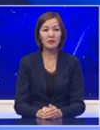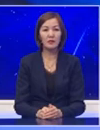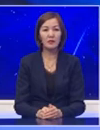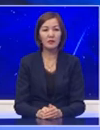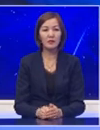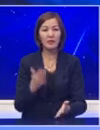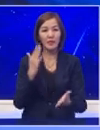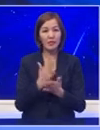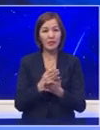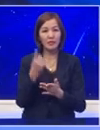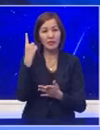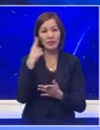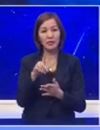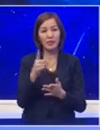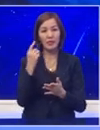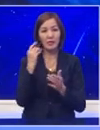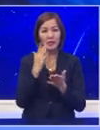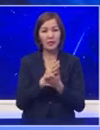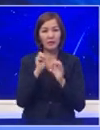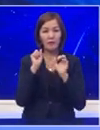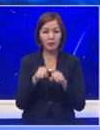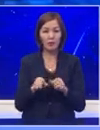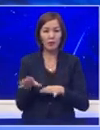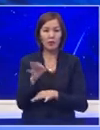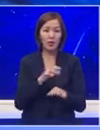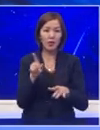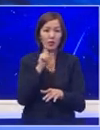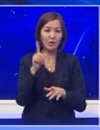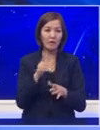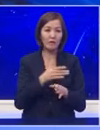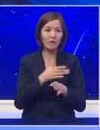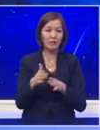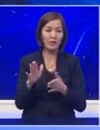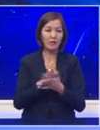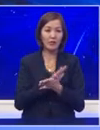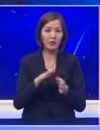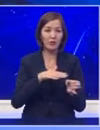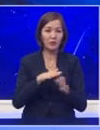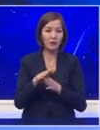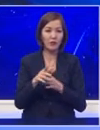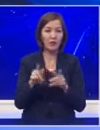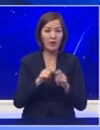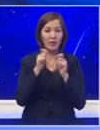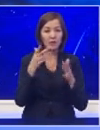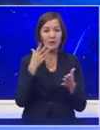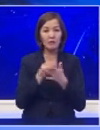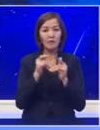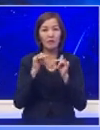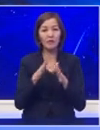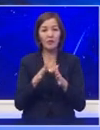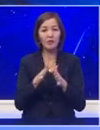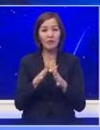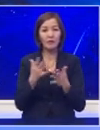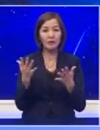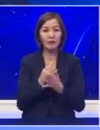есть идея есть возможность проезжать Project выделяет Гранты на осуществление мечты об открытии своего дела одной из